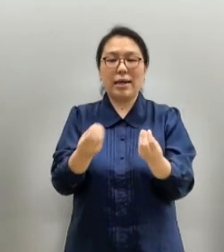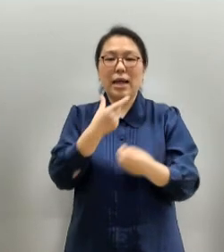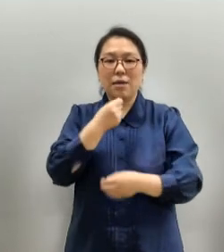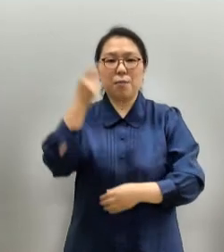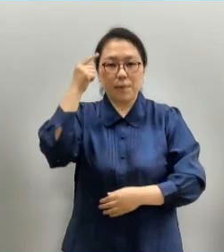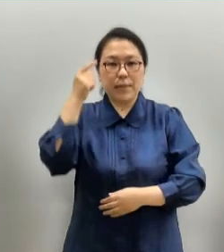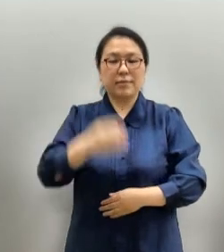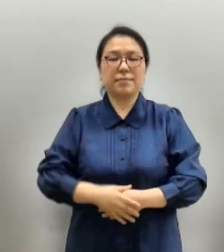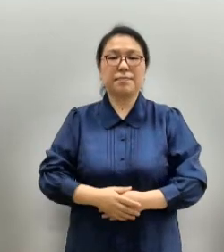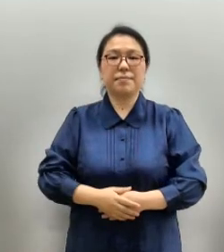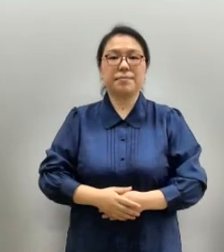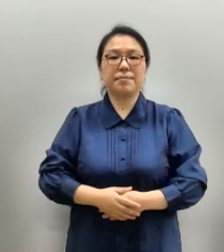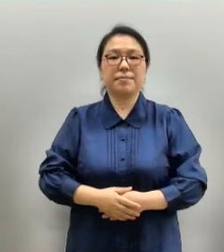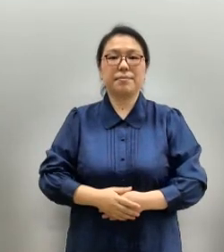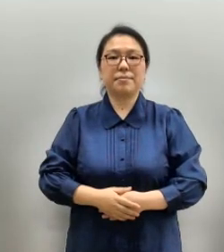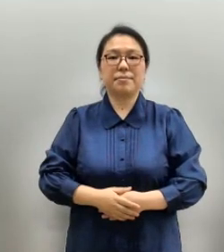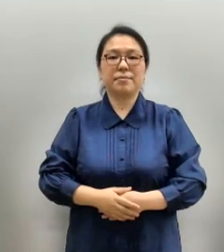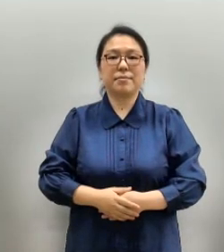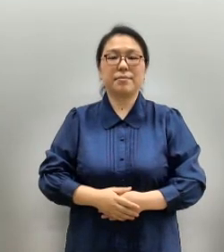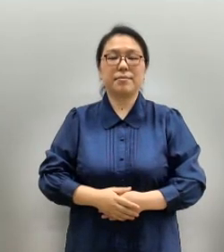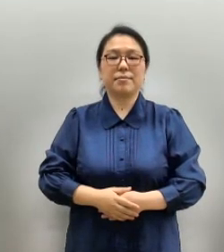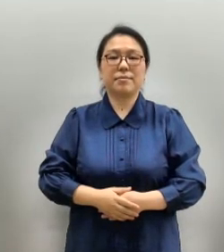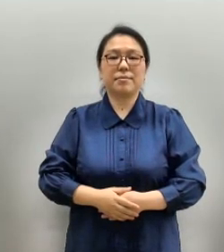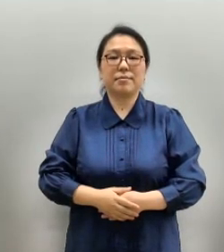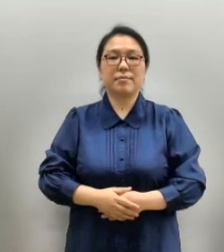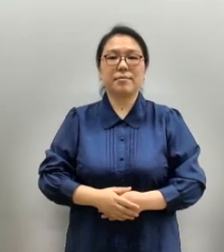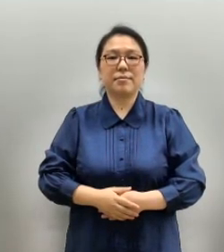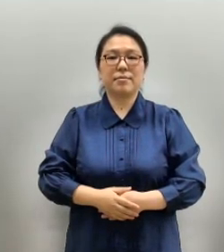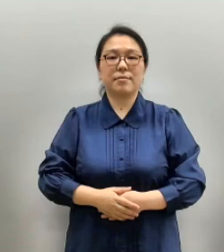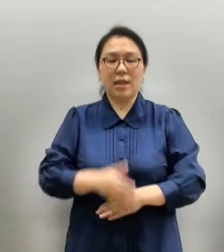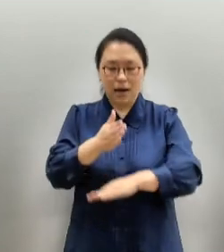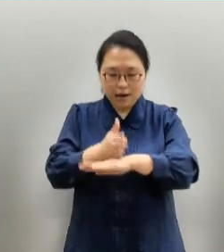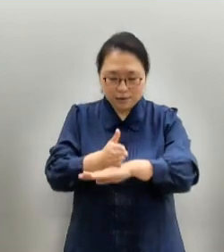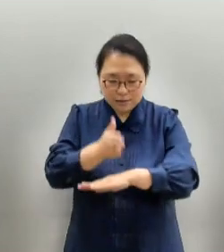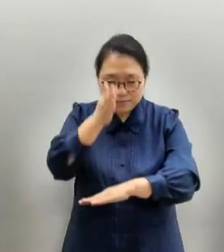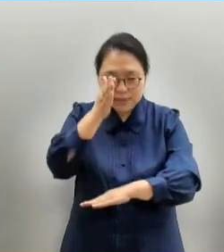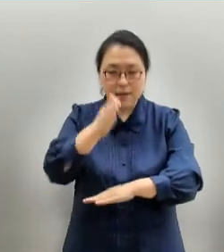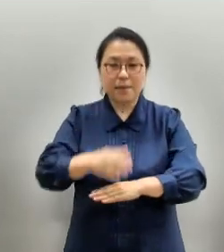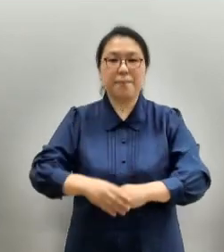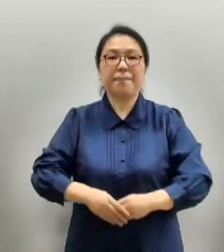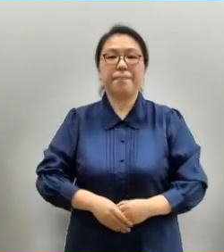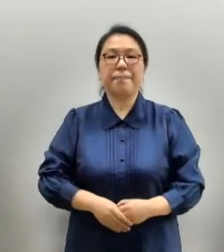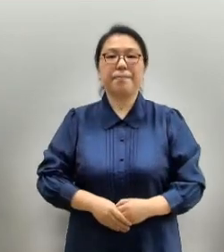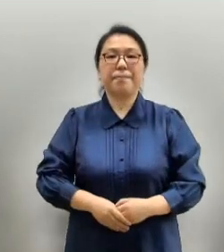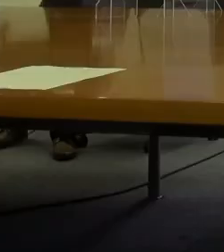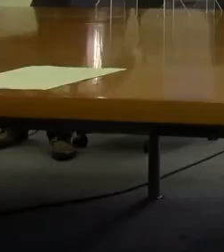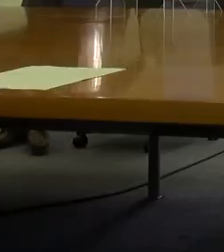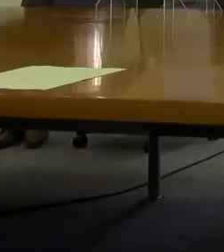ていただきますので、よろしくお願いいたします。 どうもありがとうございました。